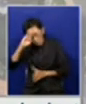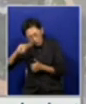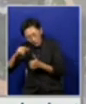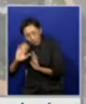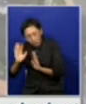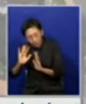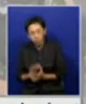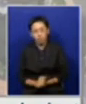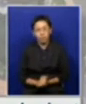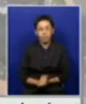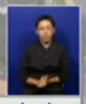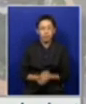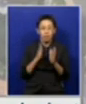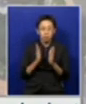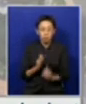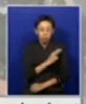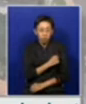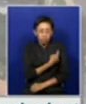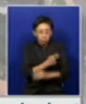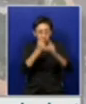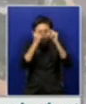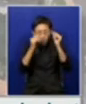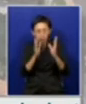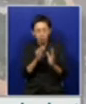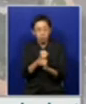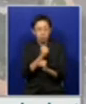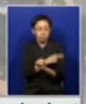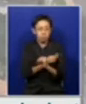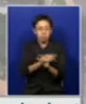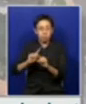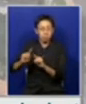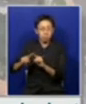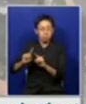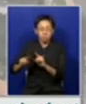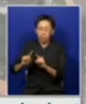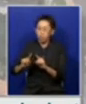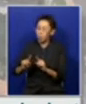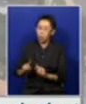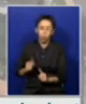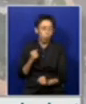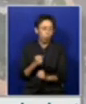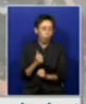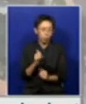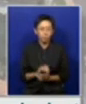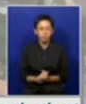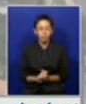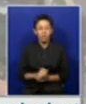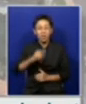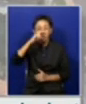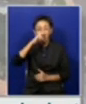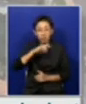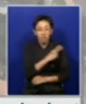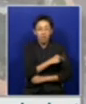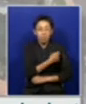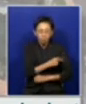ากรที่มีคุณค่านะครับซึ่งบุคลากรทางการแพทย์นะครับเราสะสมองค์ความ